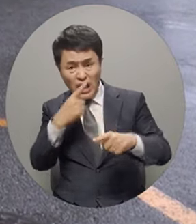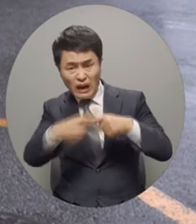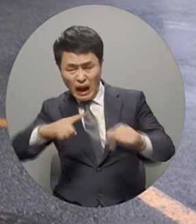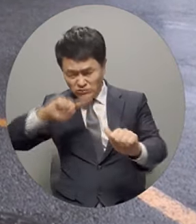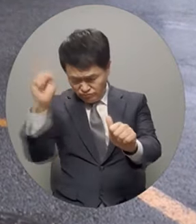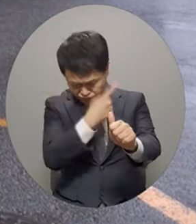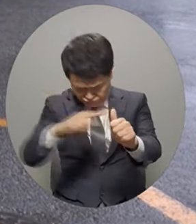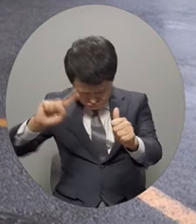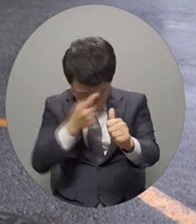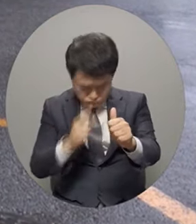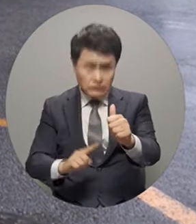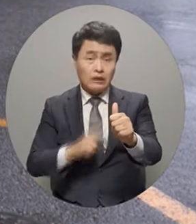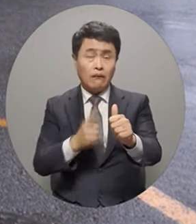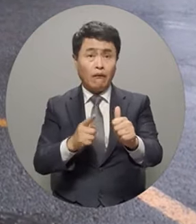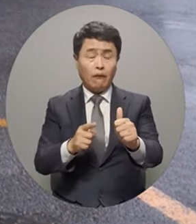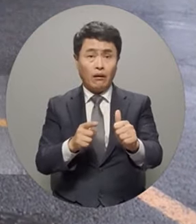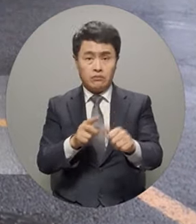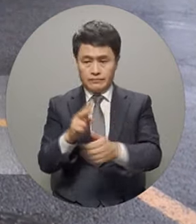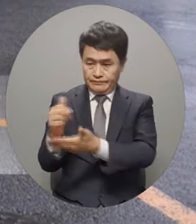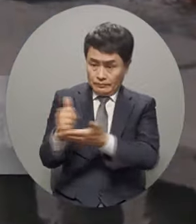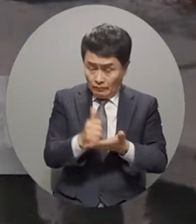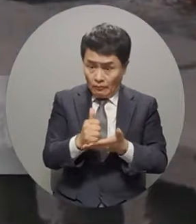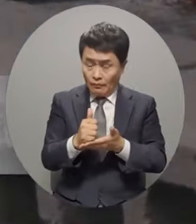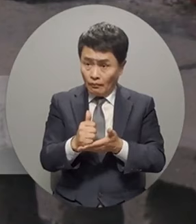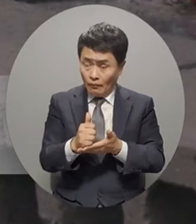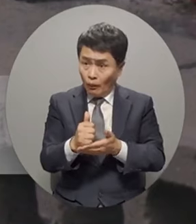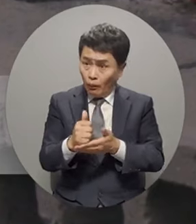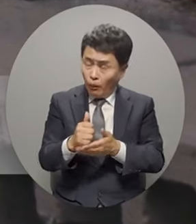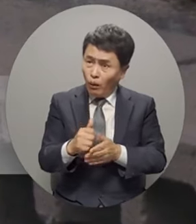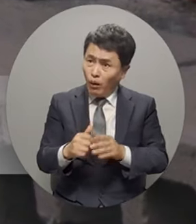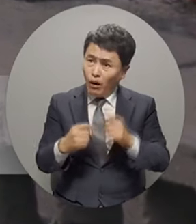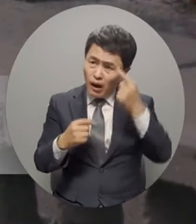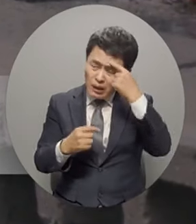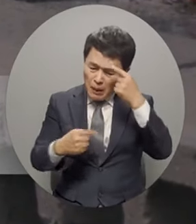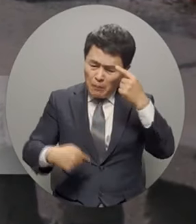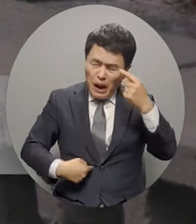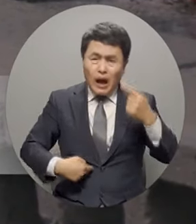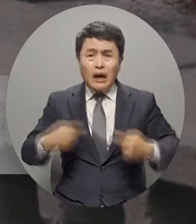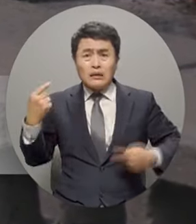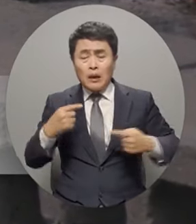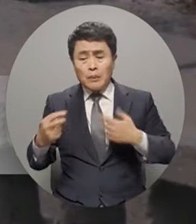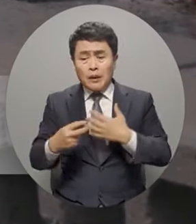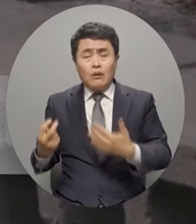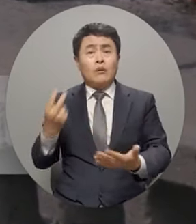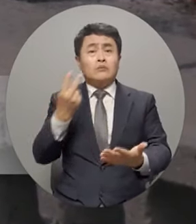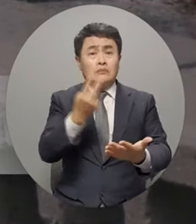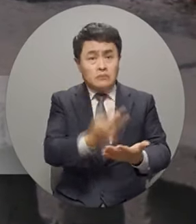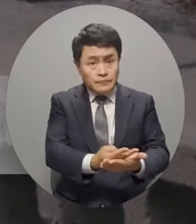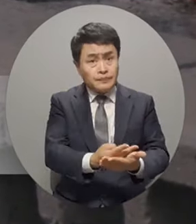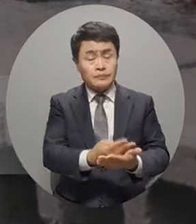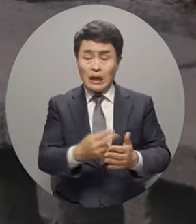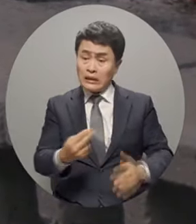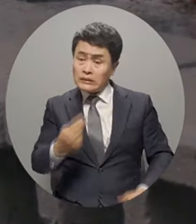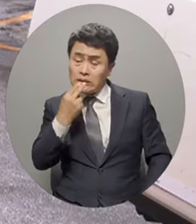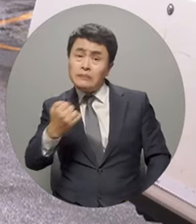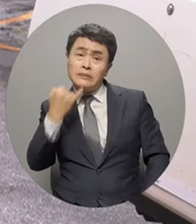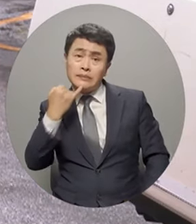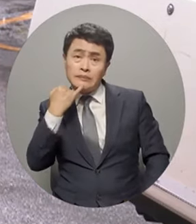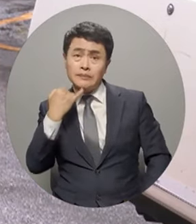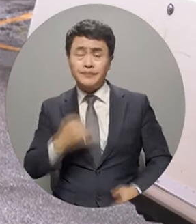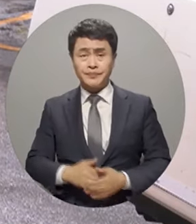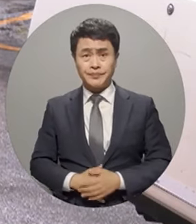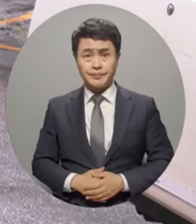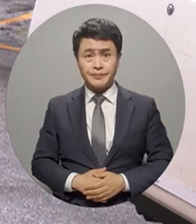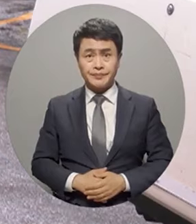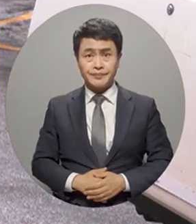휘둘렀습니다. 편의점 손님인 50대 남성이 이마와 배 등을 다쳐 병원으로 옮겨졌지만 생명의 지장은 없는